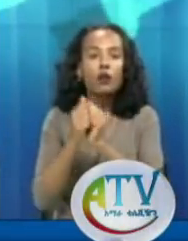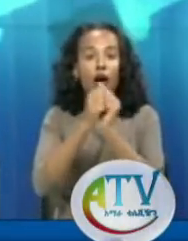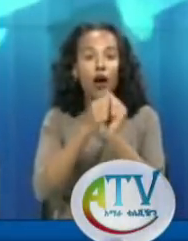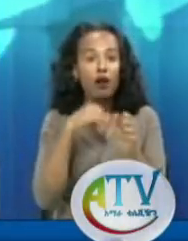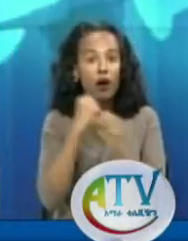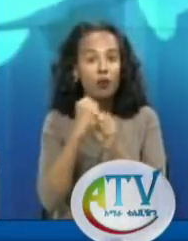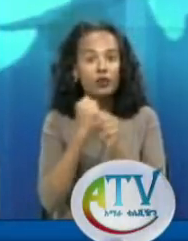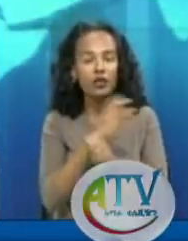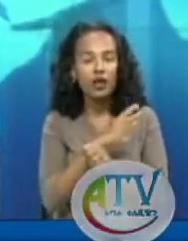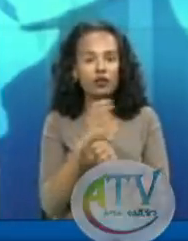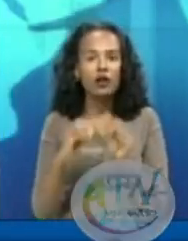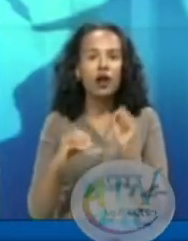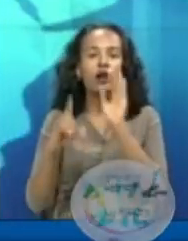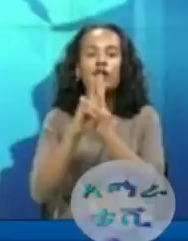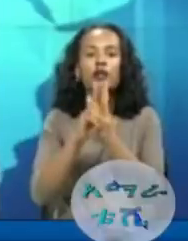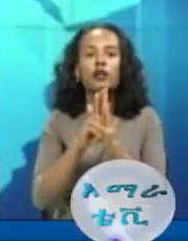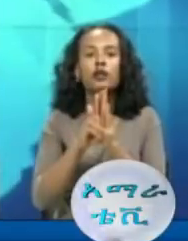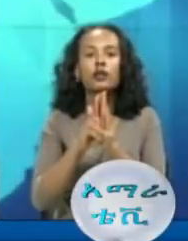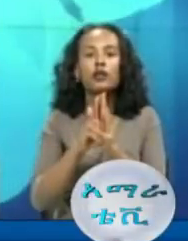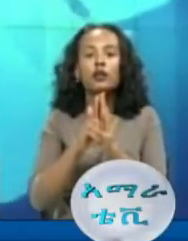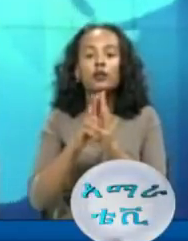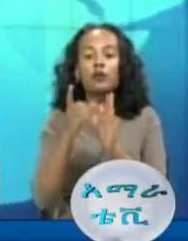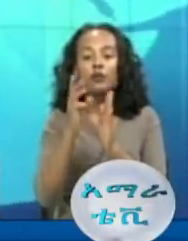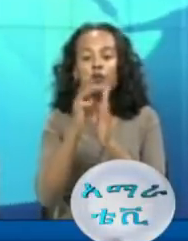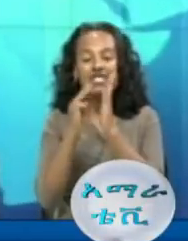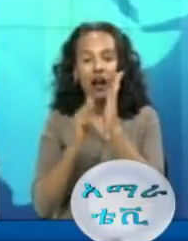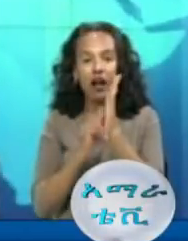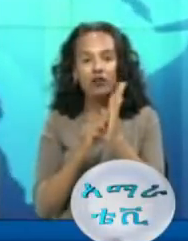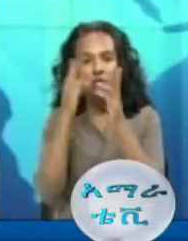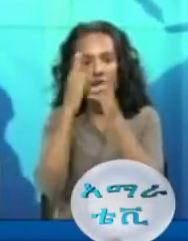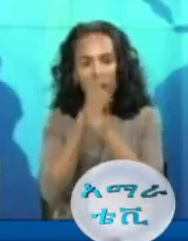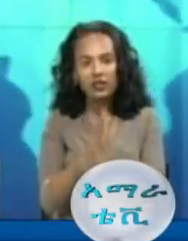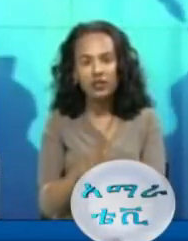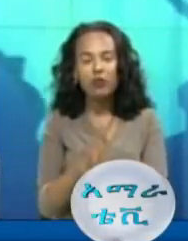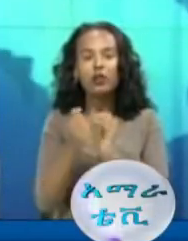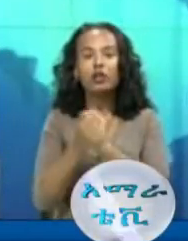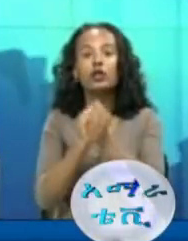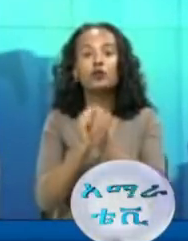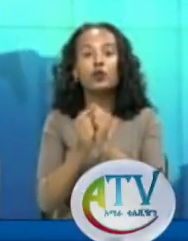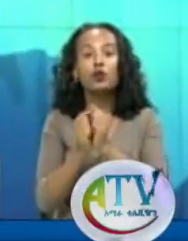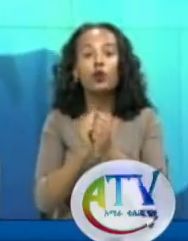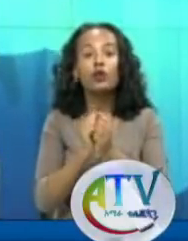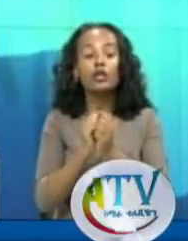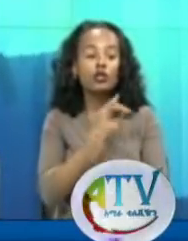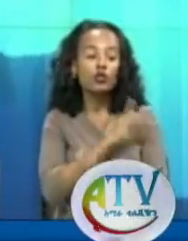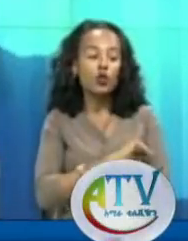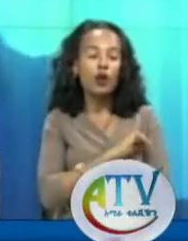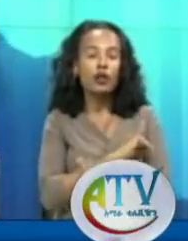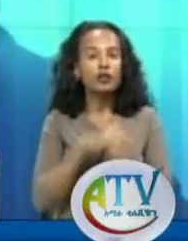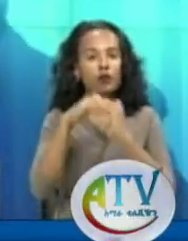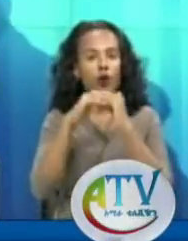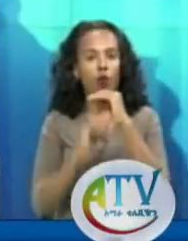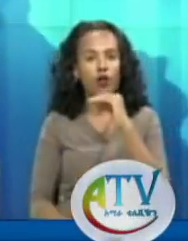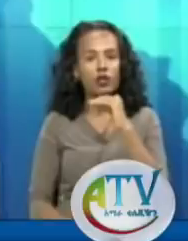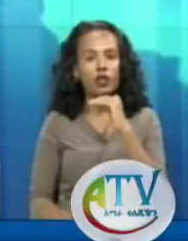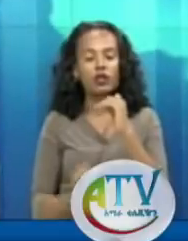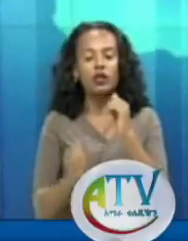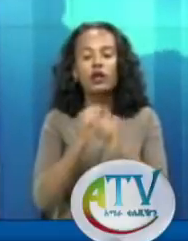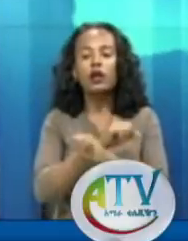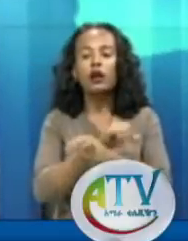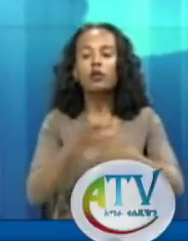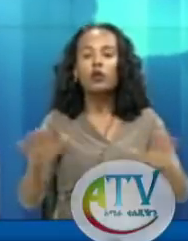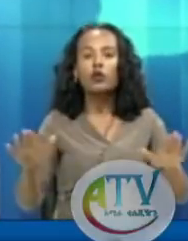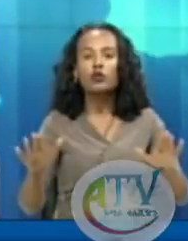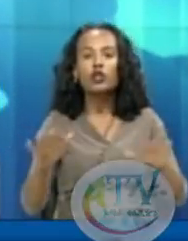በመስራትና ህግን በአጽንኦት በማስከበር የስፖርታዊ ጨዋነት መጓደልን